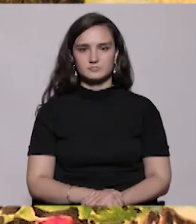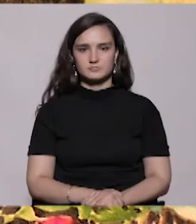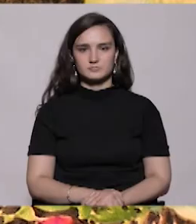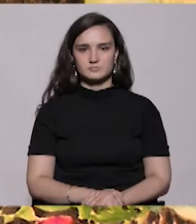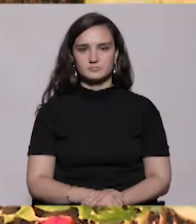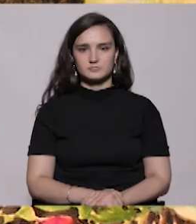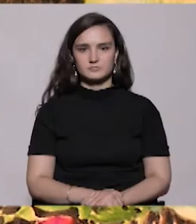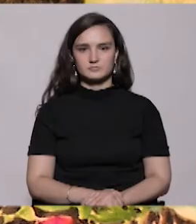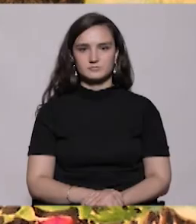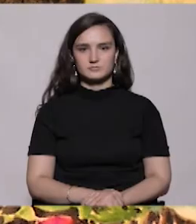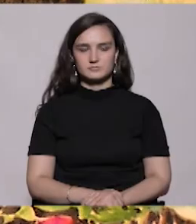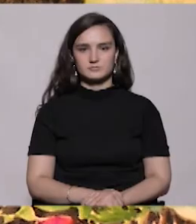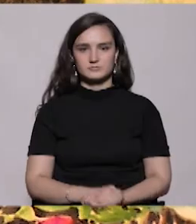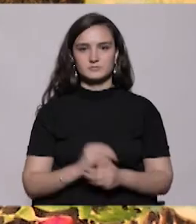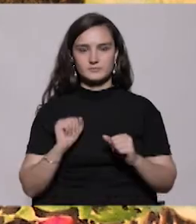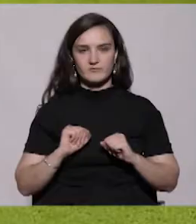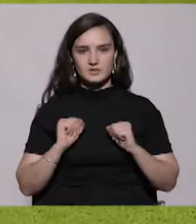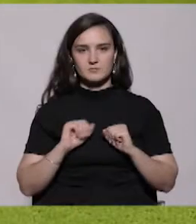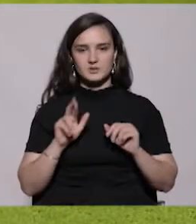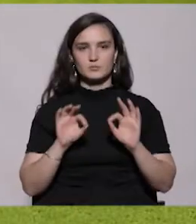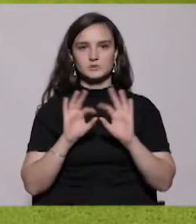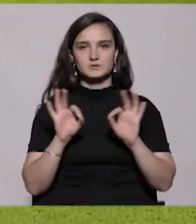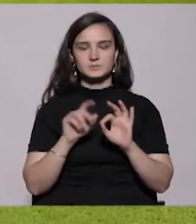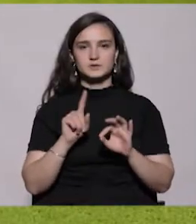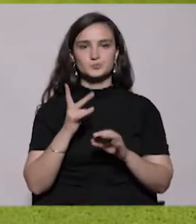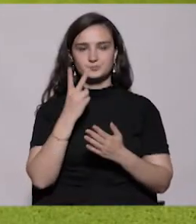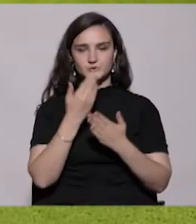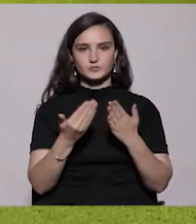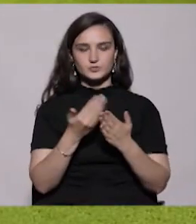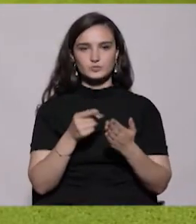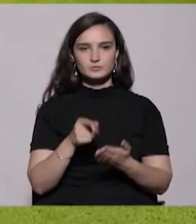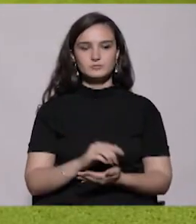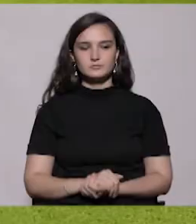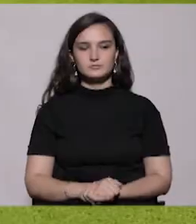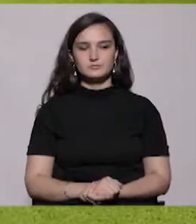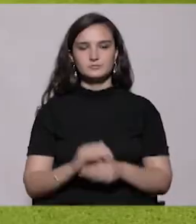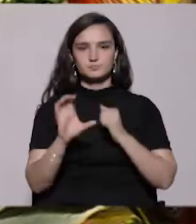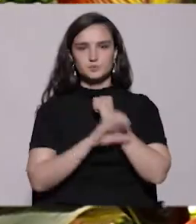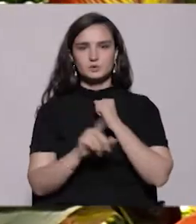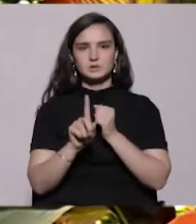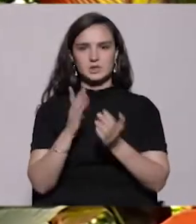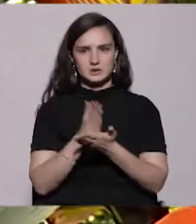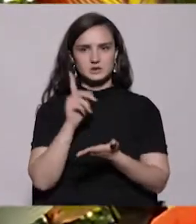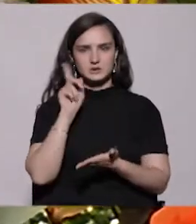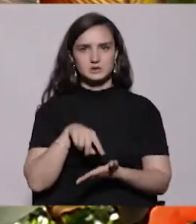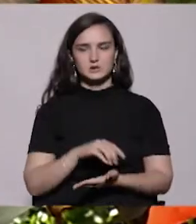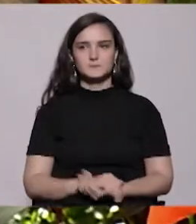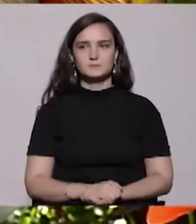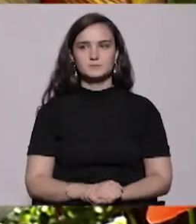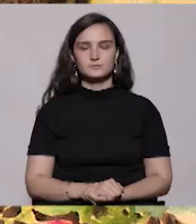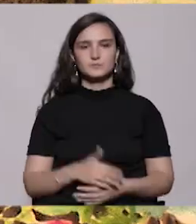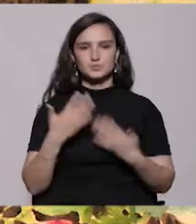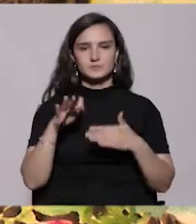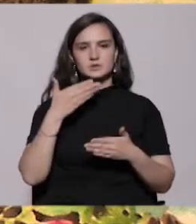აჰა. ეხა ვეცდები და თან მოგიყვებით, რაც უნდა გაჩვენოთ. ბოლოს რა არიცეთ?